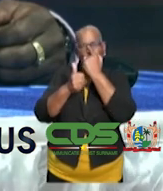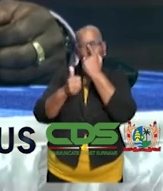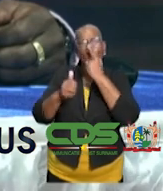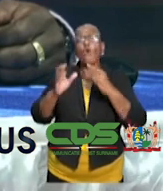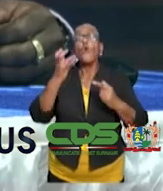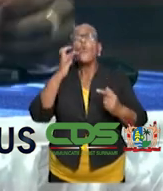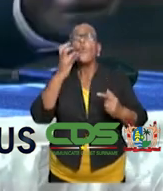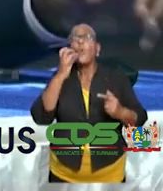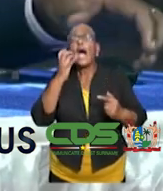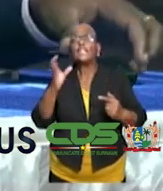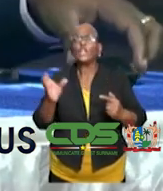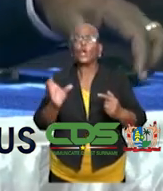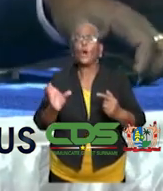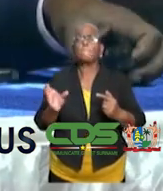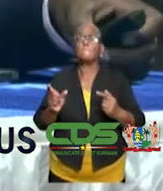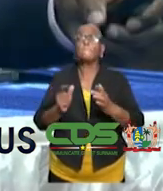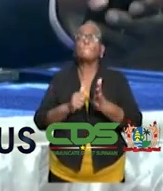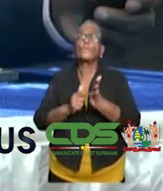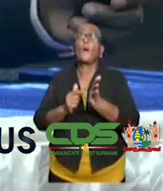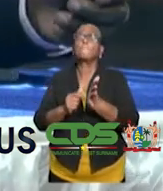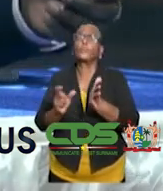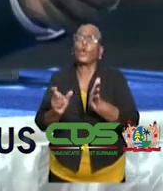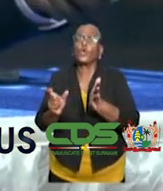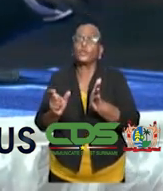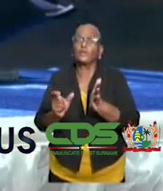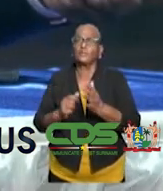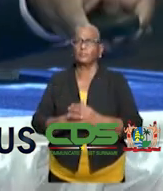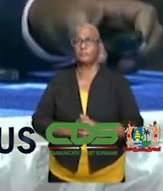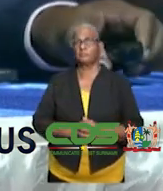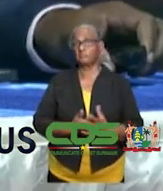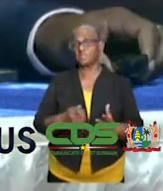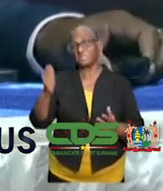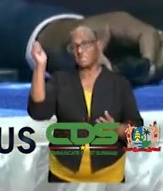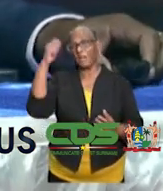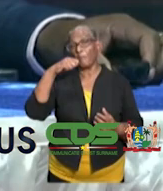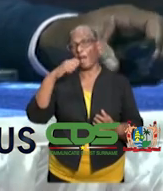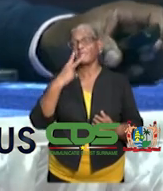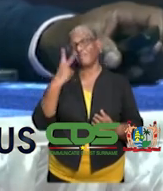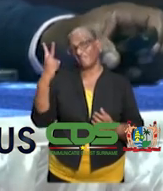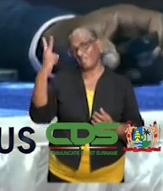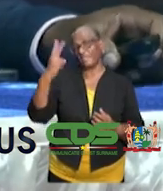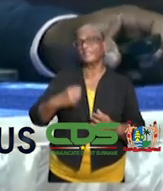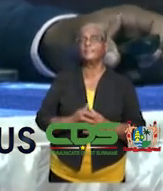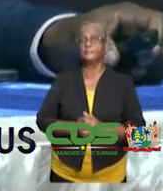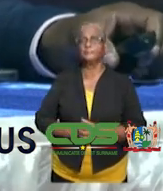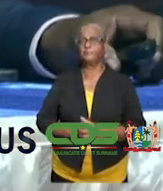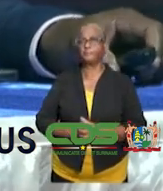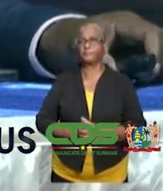meer per maand gebruiken. Misschien kan ik het laten zien. Ja.